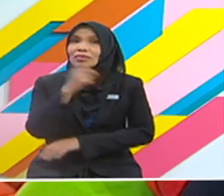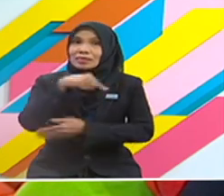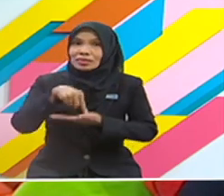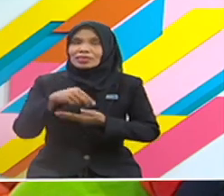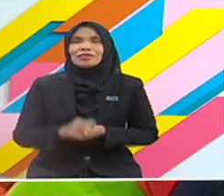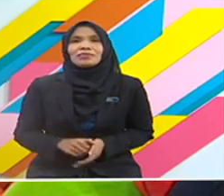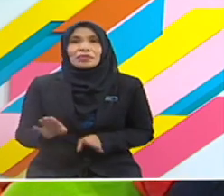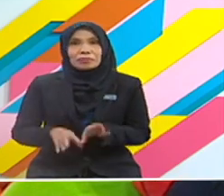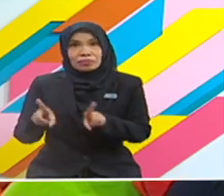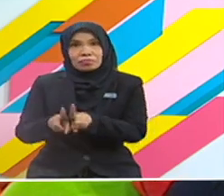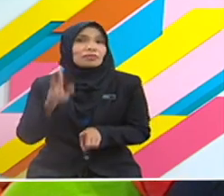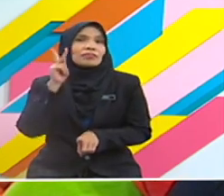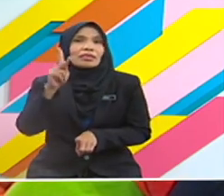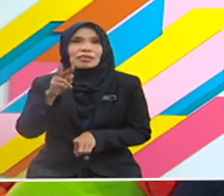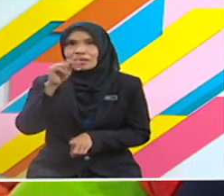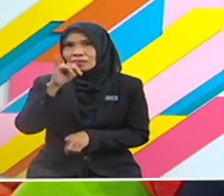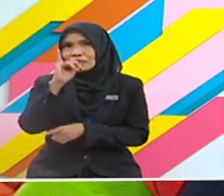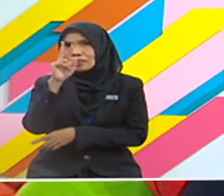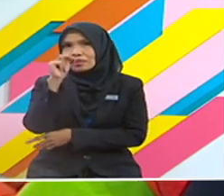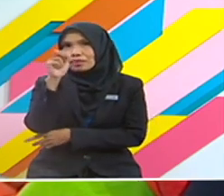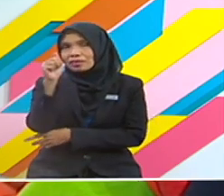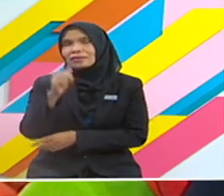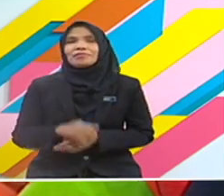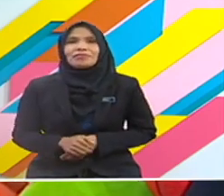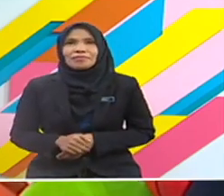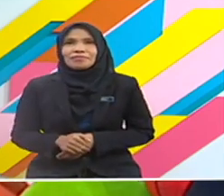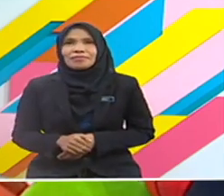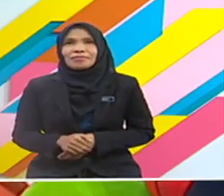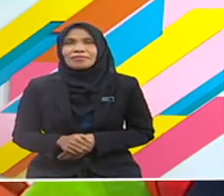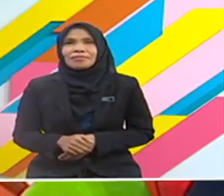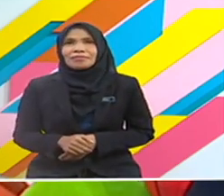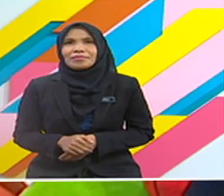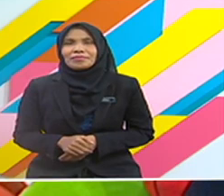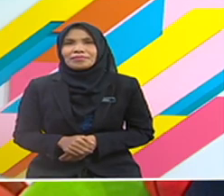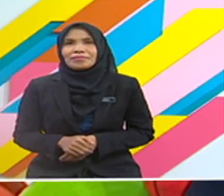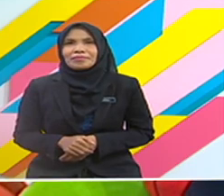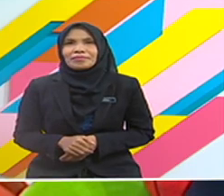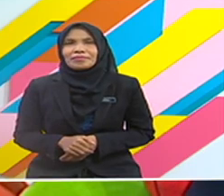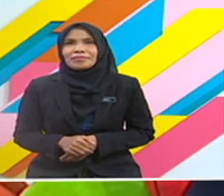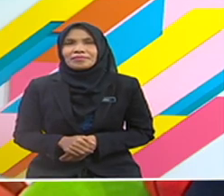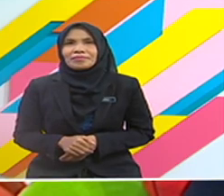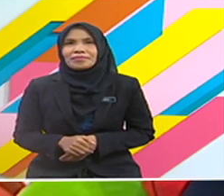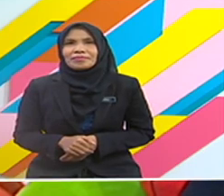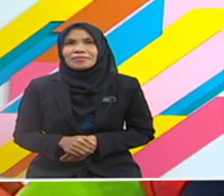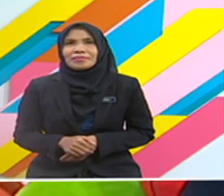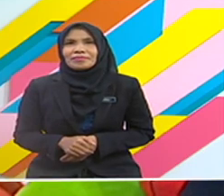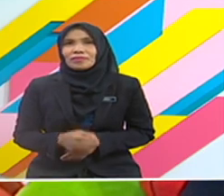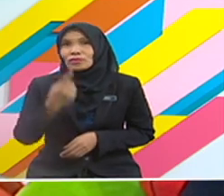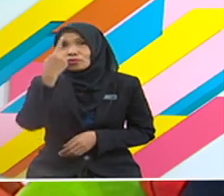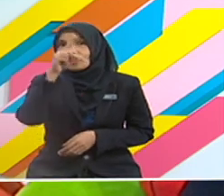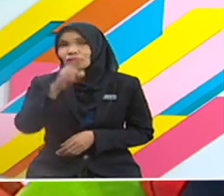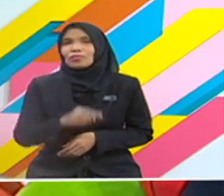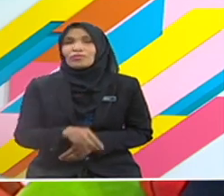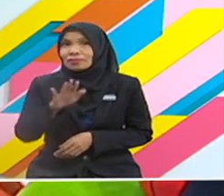bersama dengan Kak Rina, kita akan berkongsi satu lagi subjek yang penting untuk adik-adik semua ini, khusus